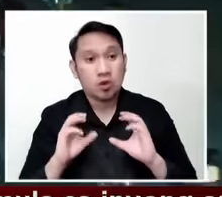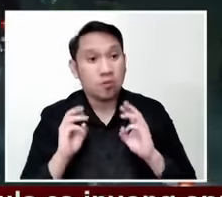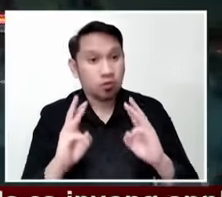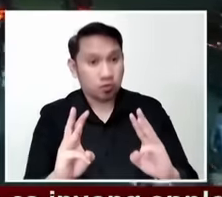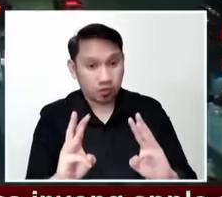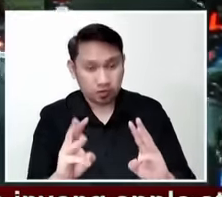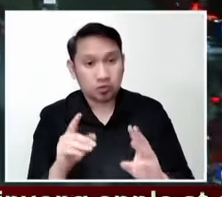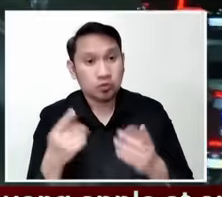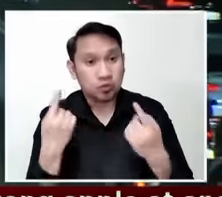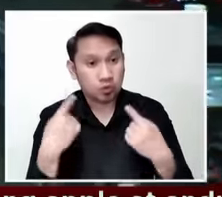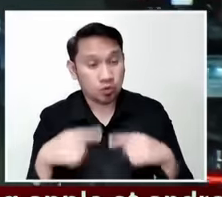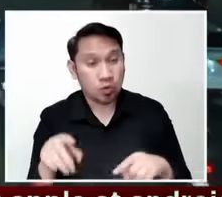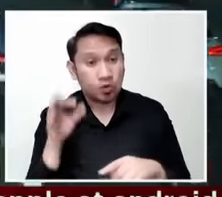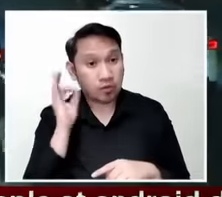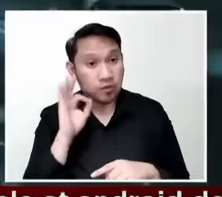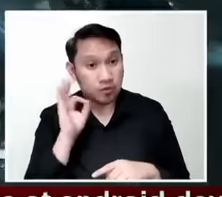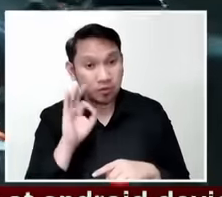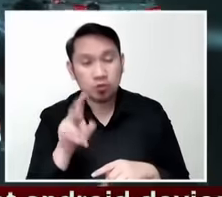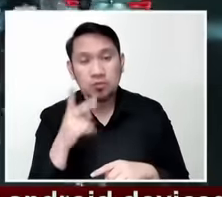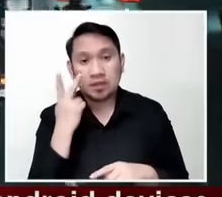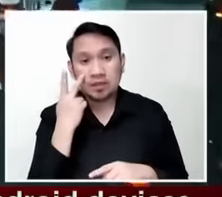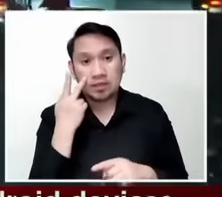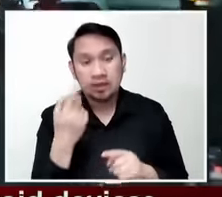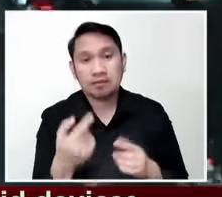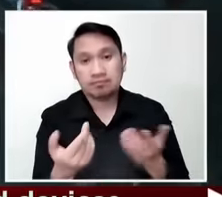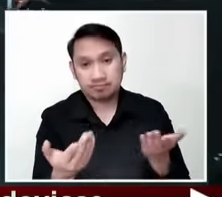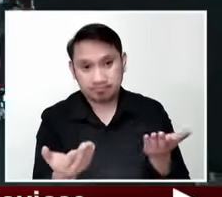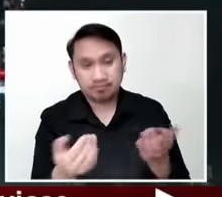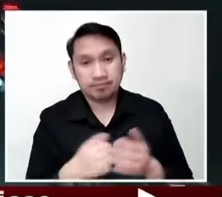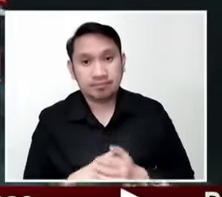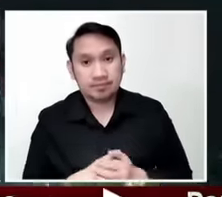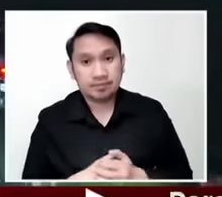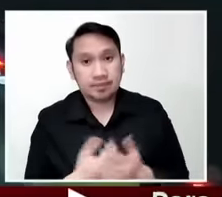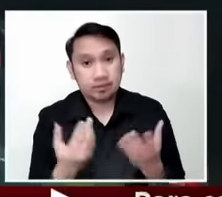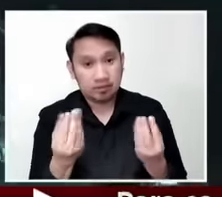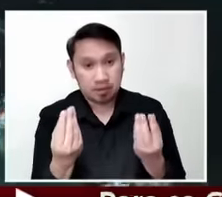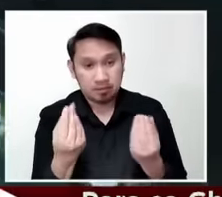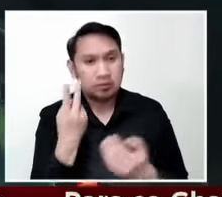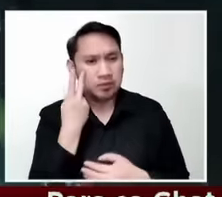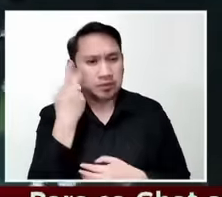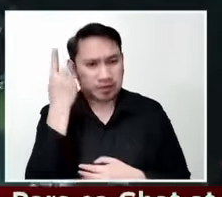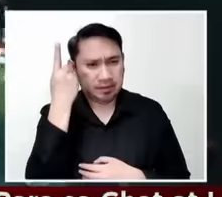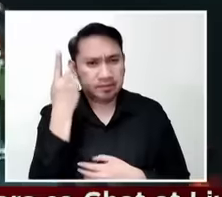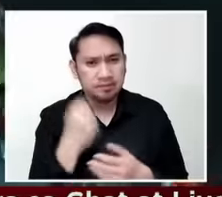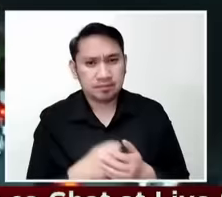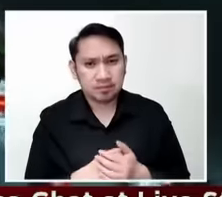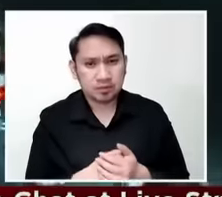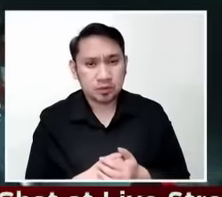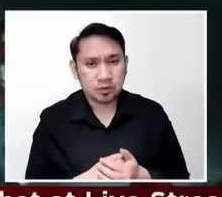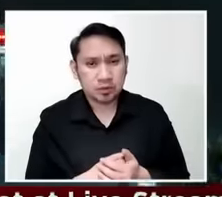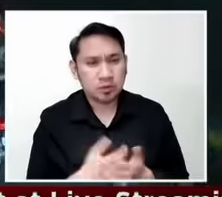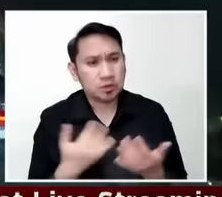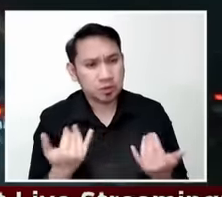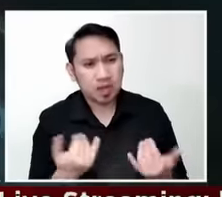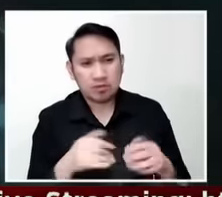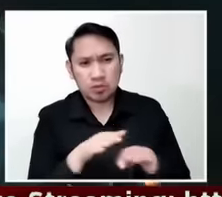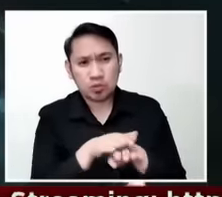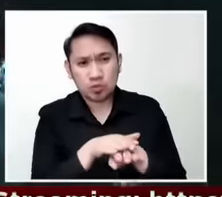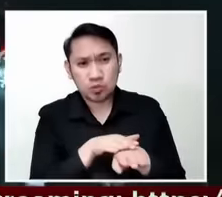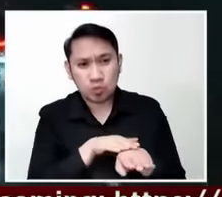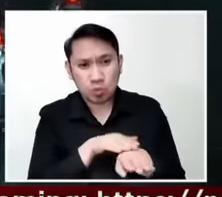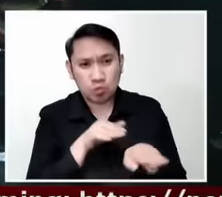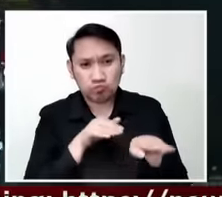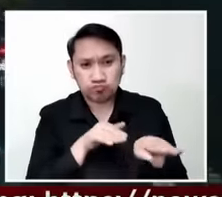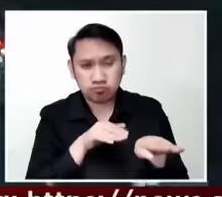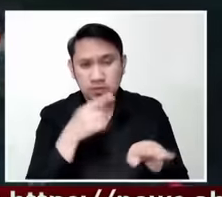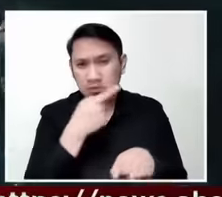patungong Fairview, narito ang inyong gabay sa lagay ng traffic hanggang sa mga oras na ito. Mararamdaman ulit ang pagbagal ng dali ng traffic